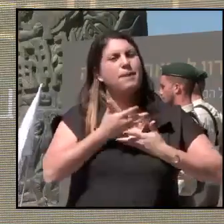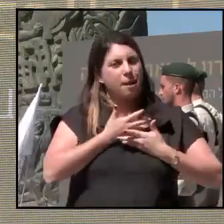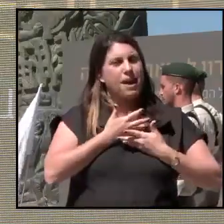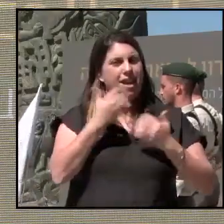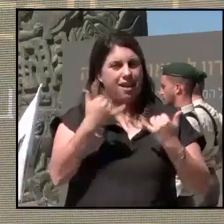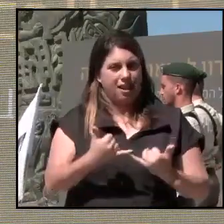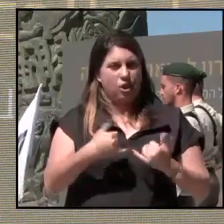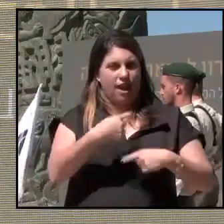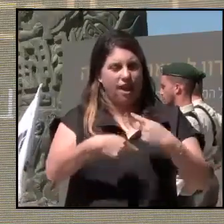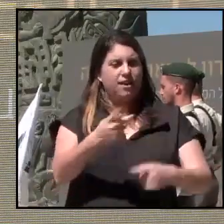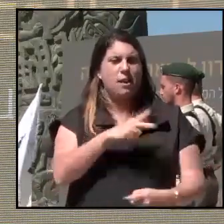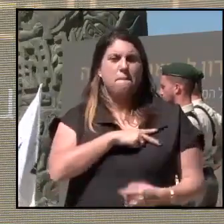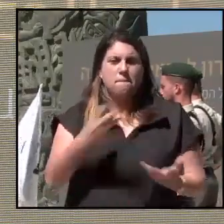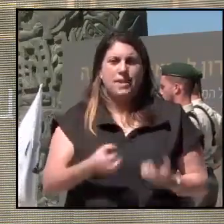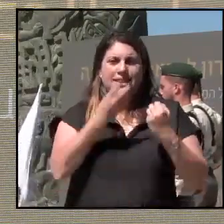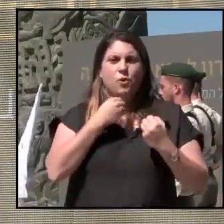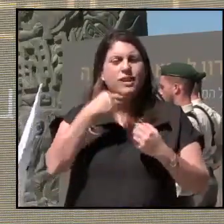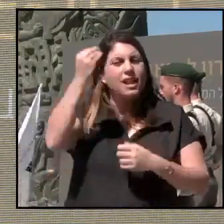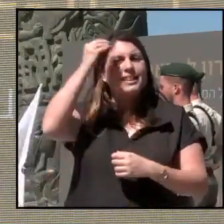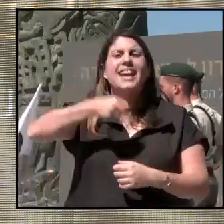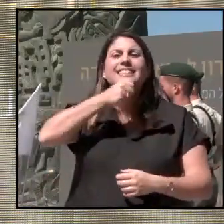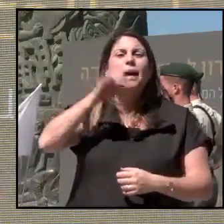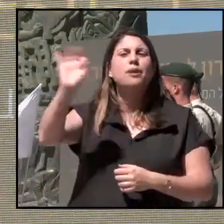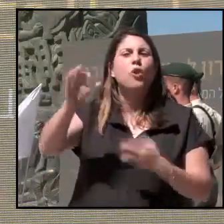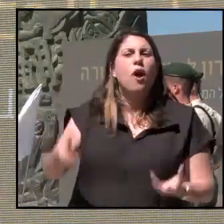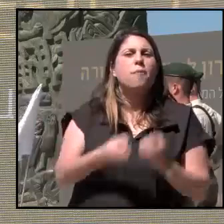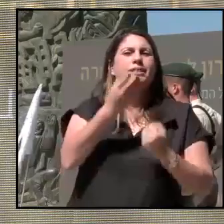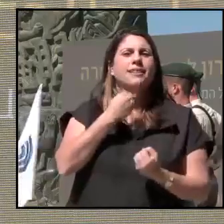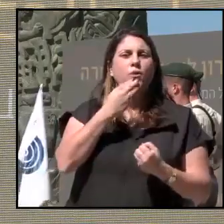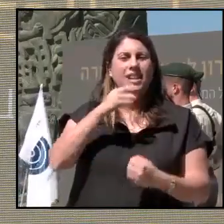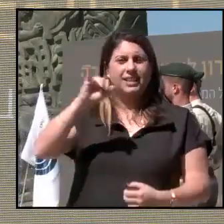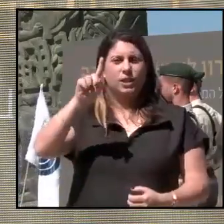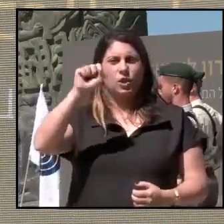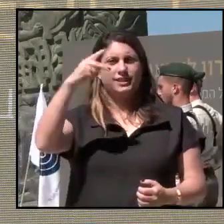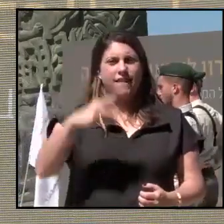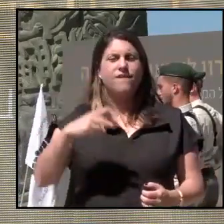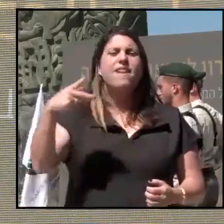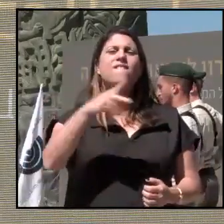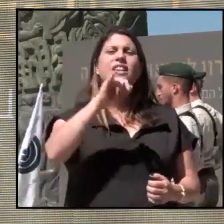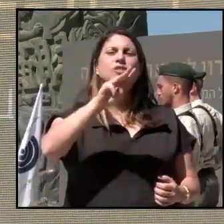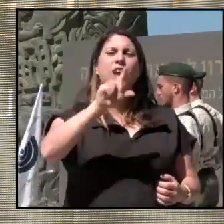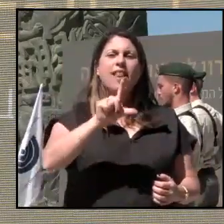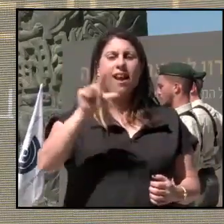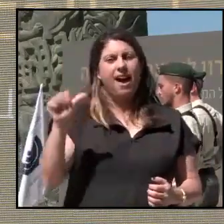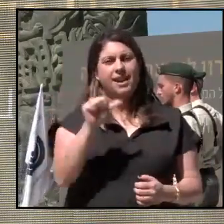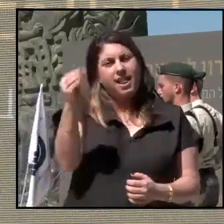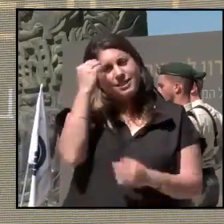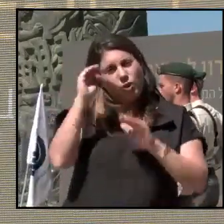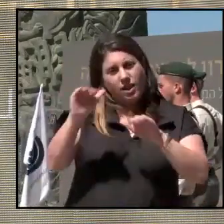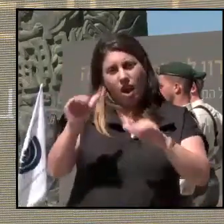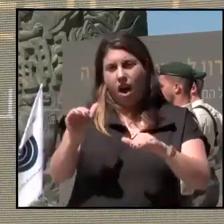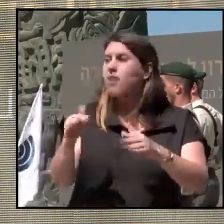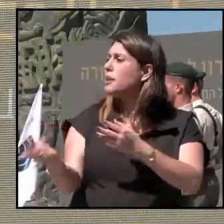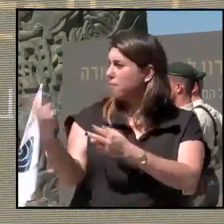היהודי השנה, לזכרו של סביב המציל היהודי יוסף פישר אריאל, זיכרונו לברכה. משתתפים